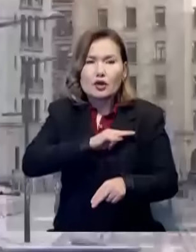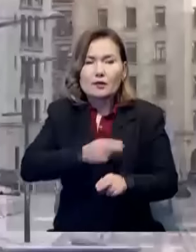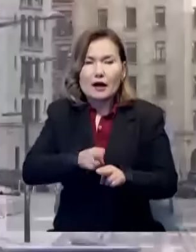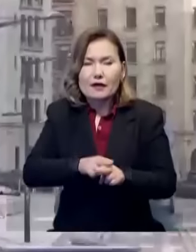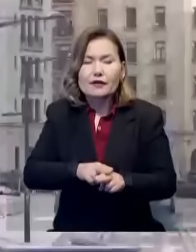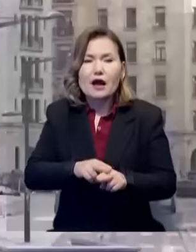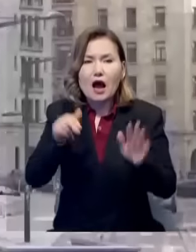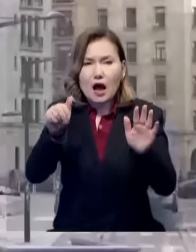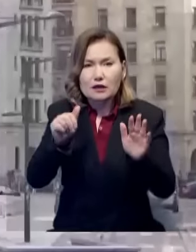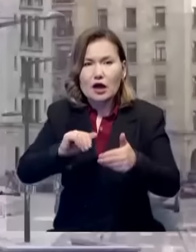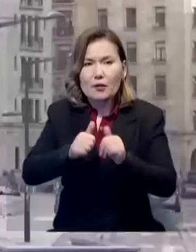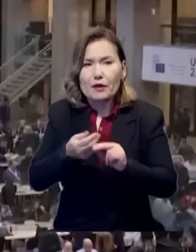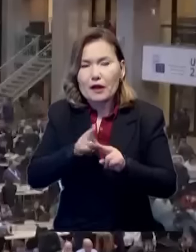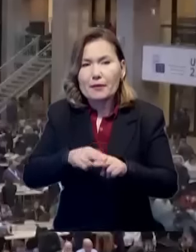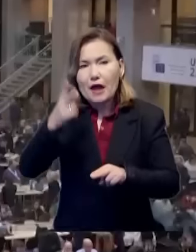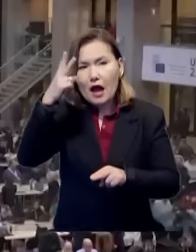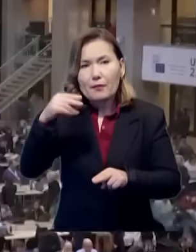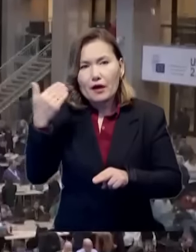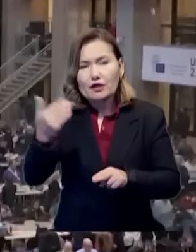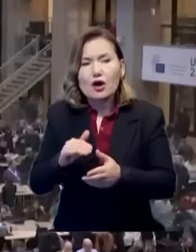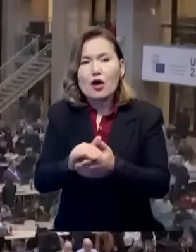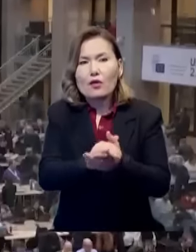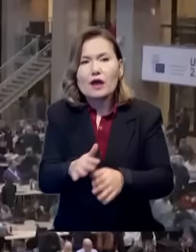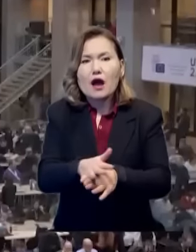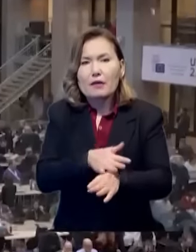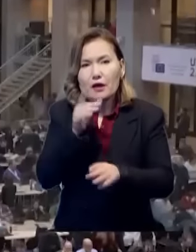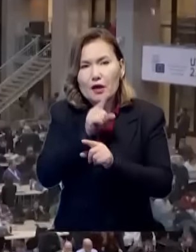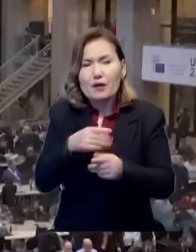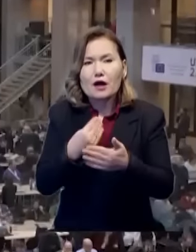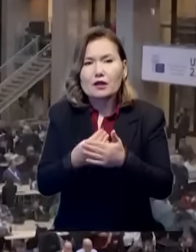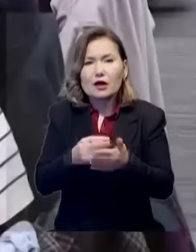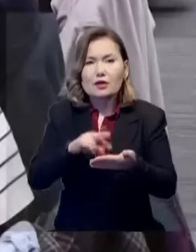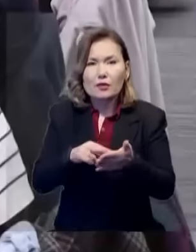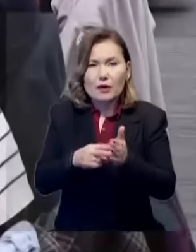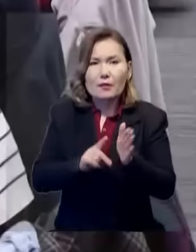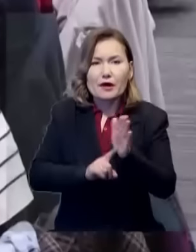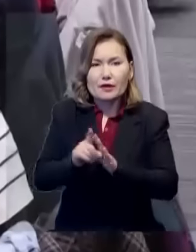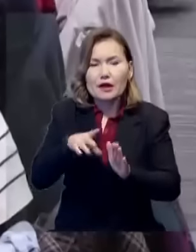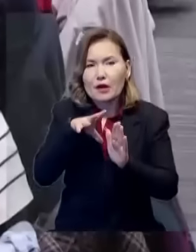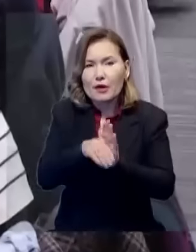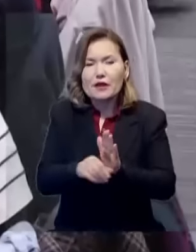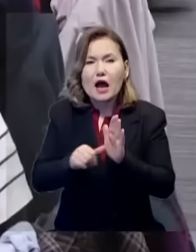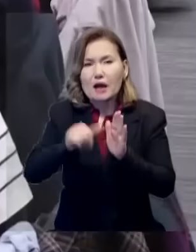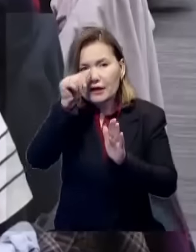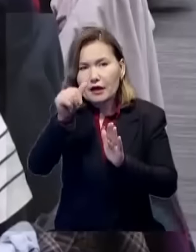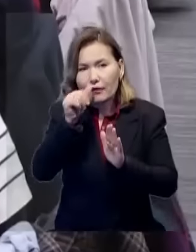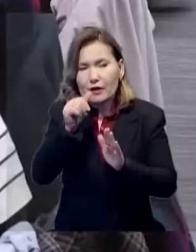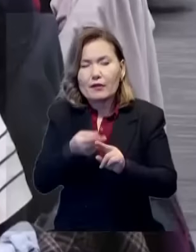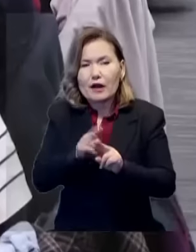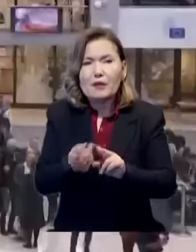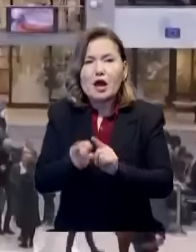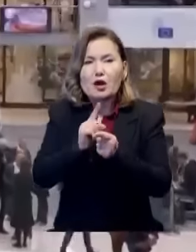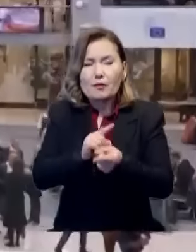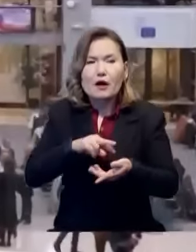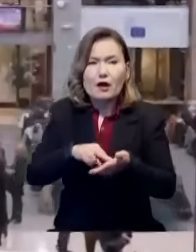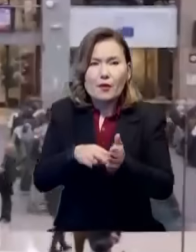ауысып отырады. Алдағы апталарда Бельгия тарапы одақтың ұзақ мерзімді бюджетін жоспарлауға кірісет. Сонымен қоса 6 ай ішінде